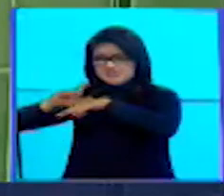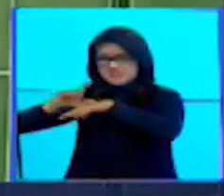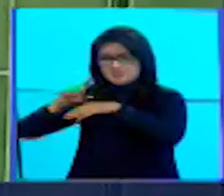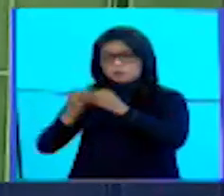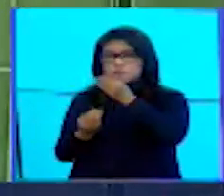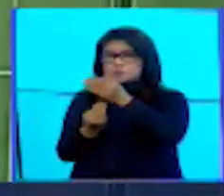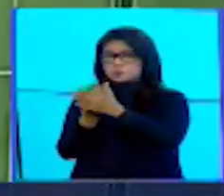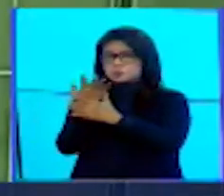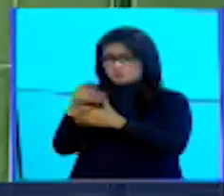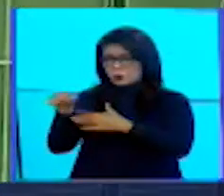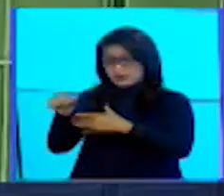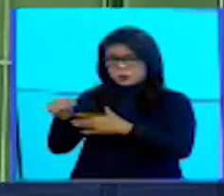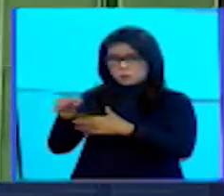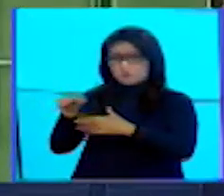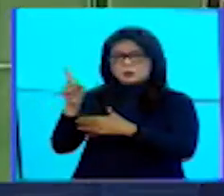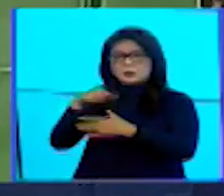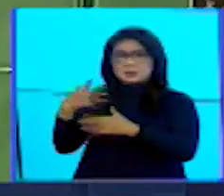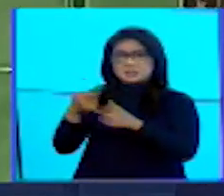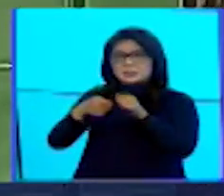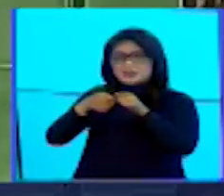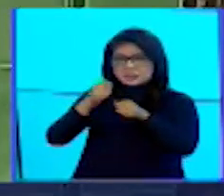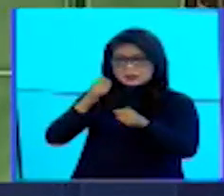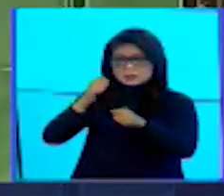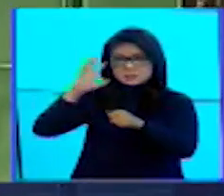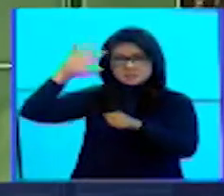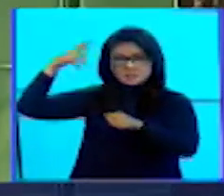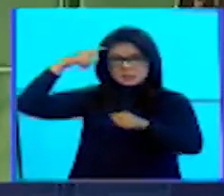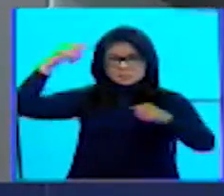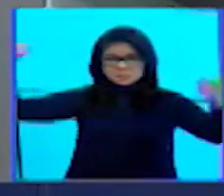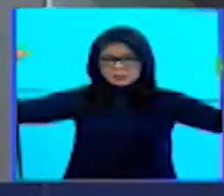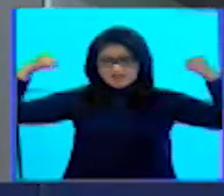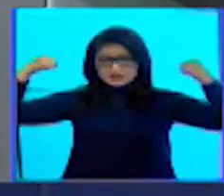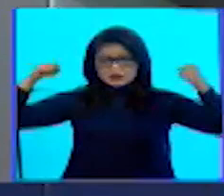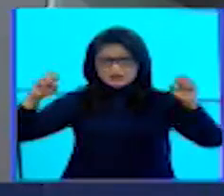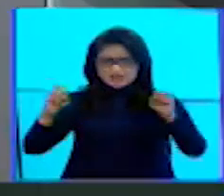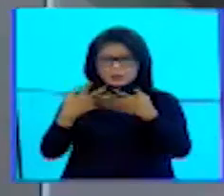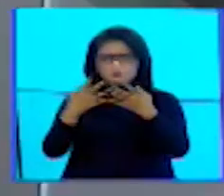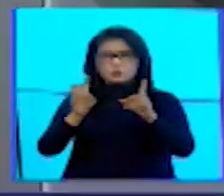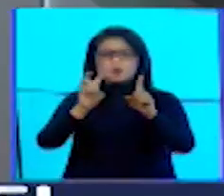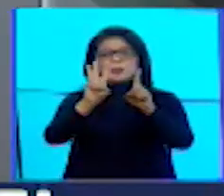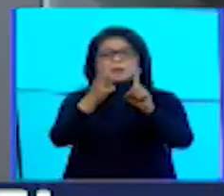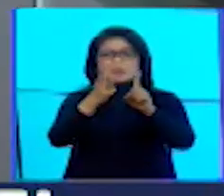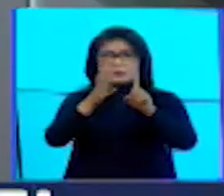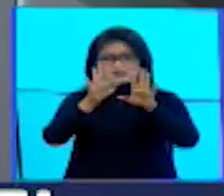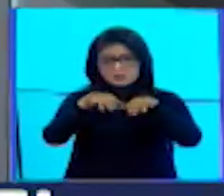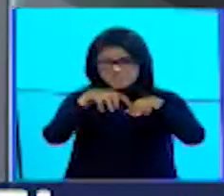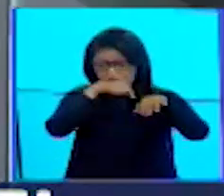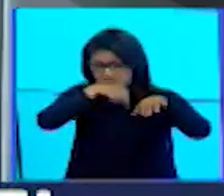dilakukan terhadap 40 warga oleh Dinas Kesehatan mendapati 13 warga sekitar masjid positif